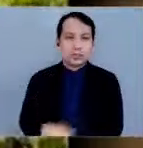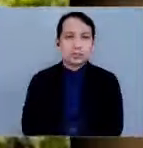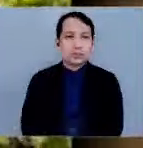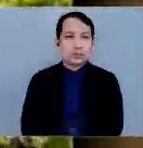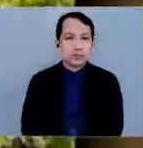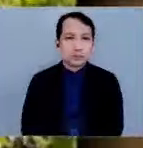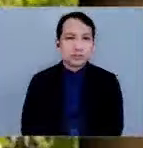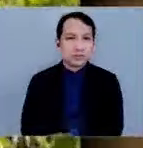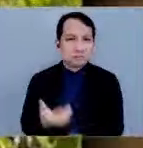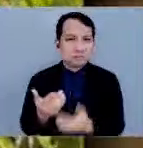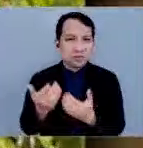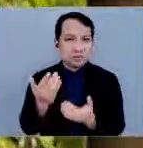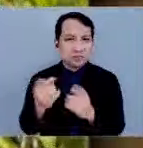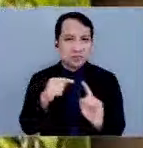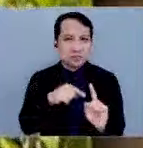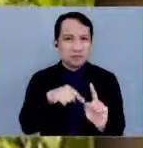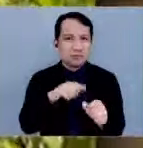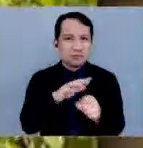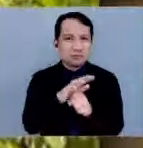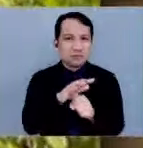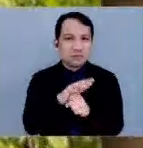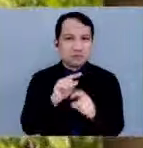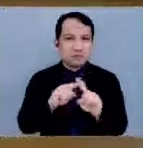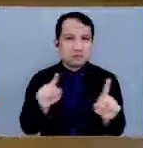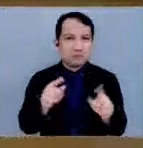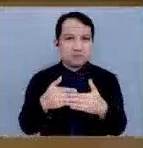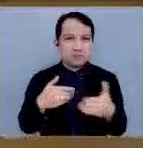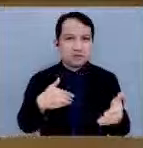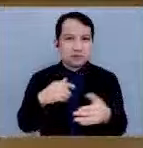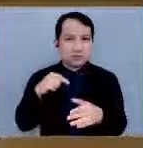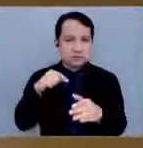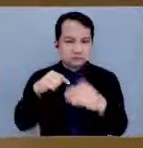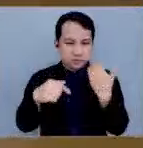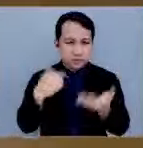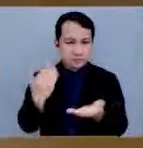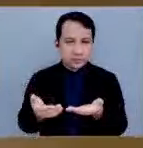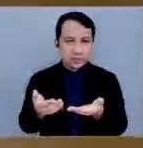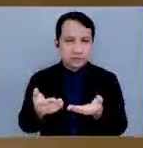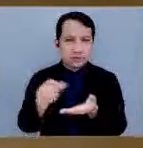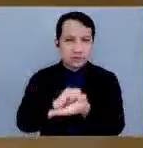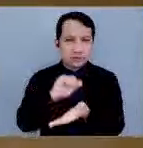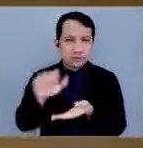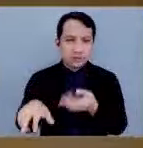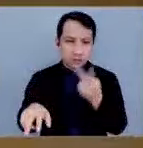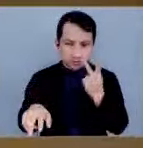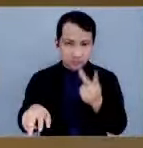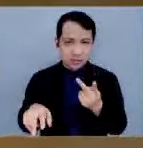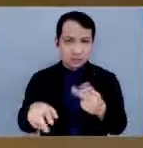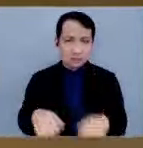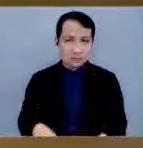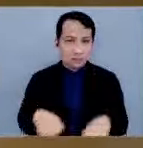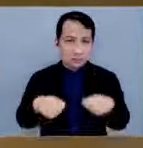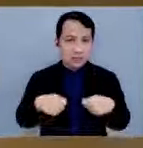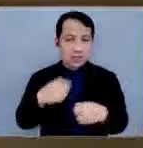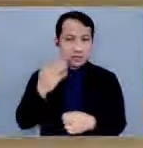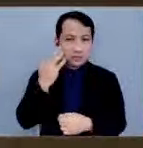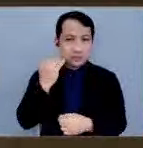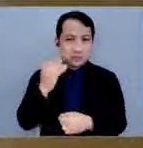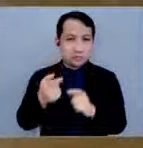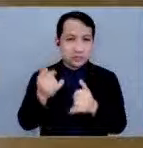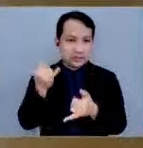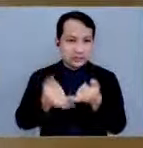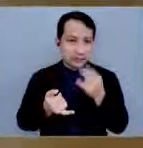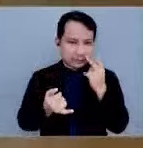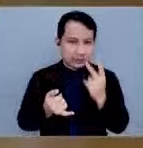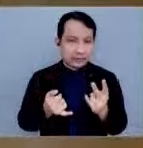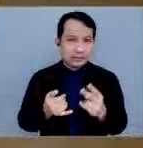posibleng ginahasa muna ang biktima bago pinatay at itinapon. Sa tabi ng bangkay, nakita ang isang shorts na suot daw ng biktima nang huli siyang makita.